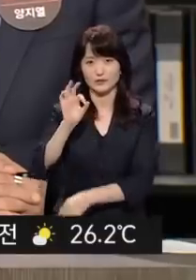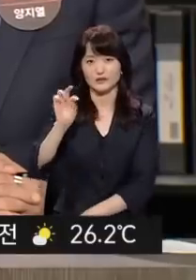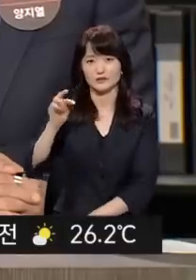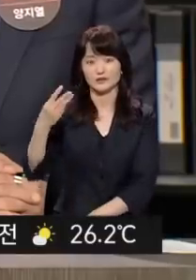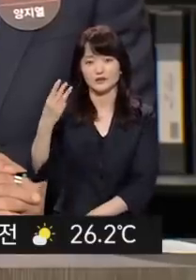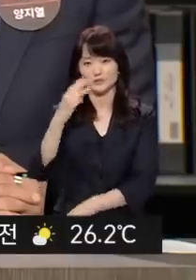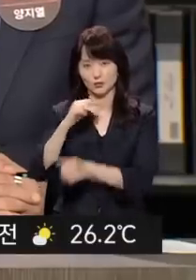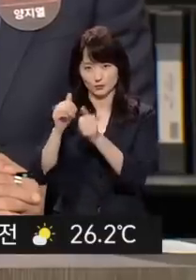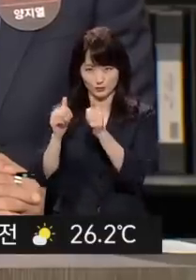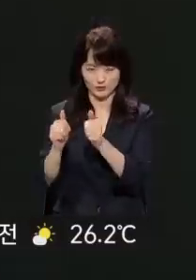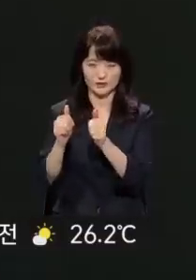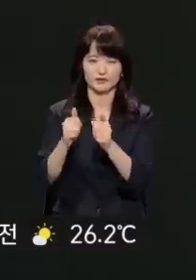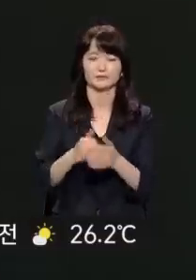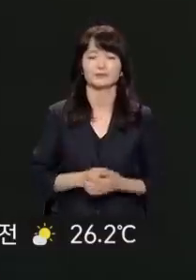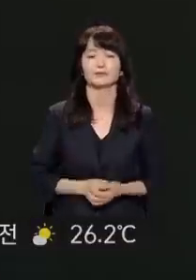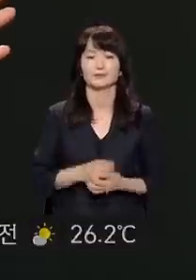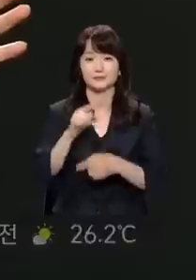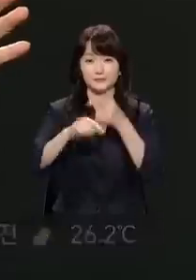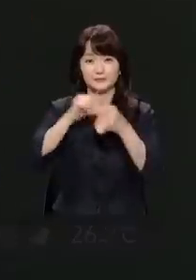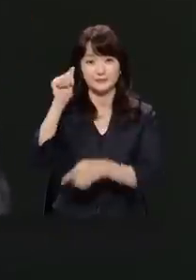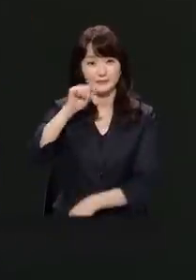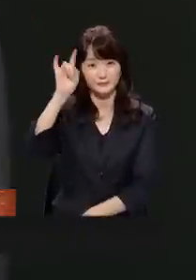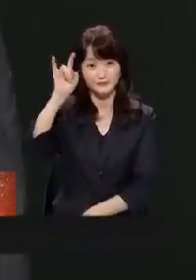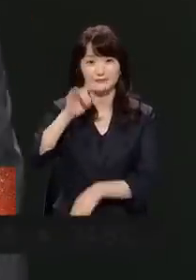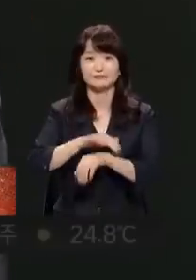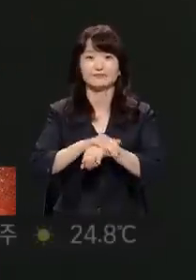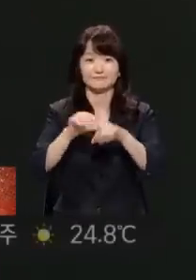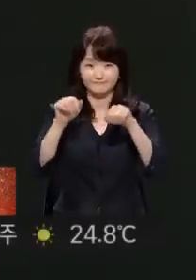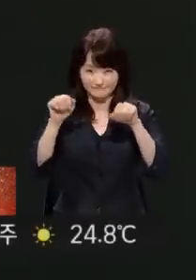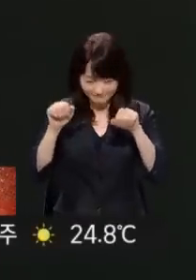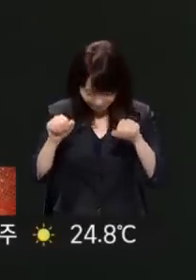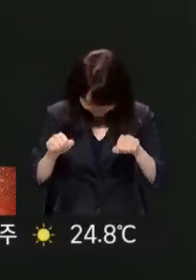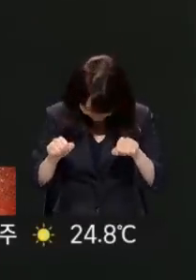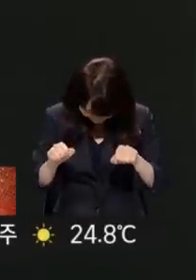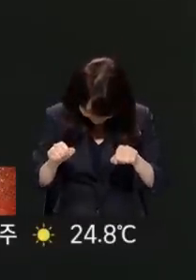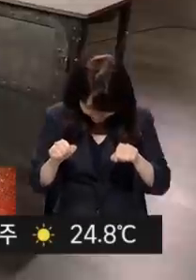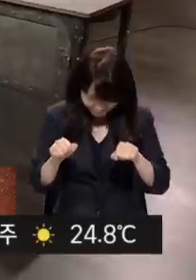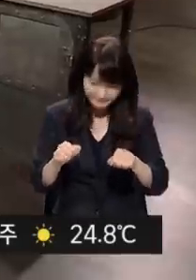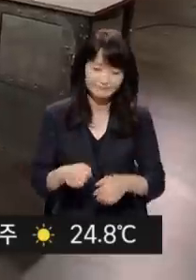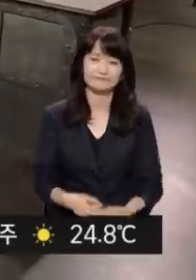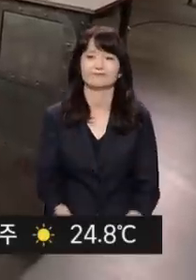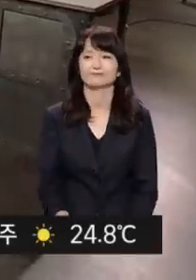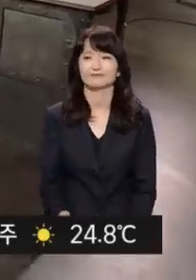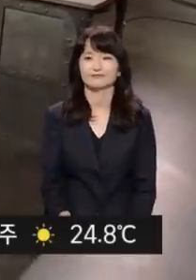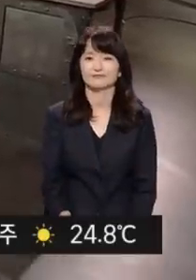양지열 변호사 그리고 박준혜 수학 선생님 나오셨습니다 안녕하세요